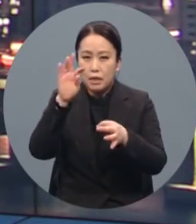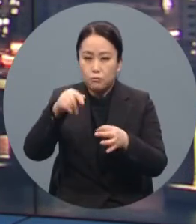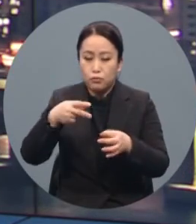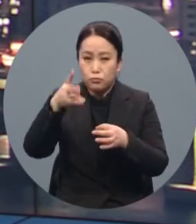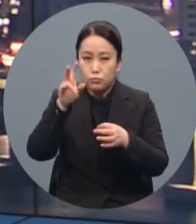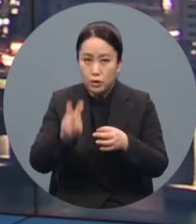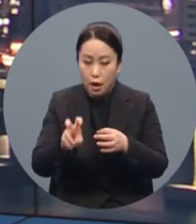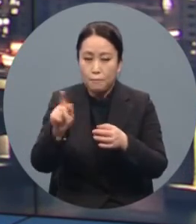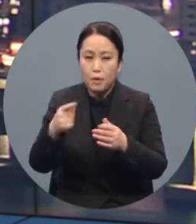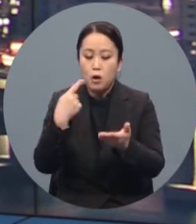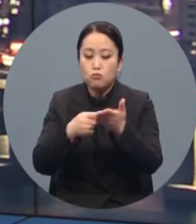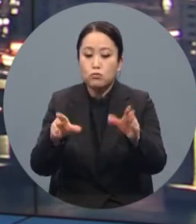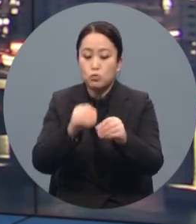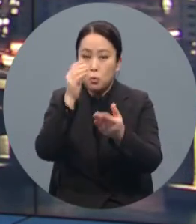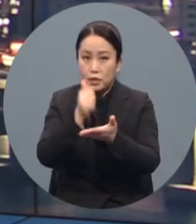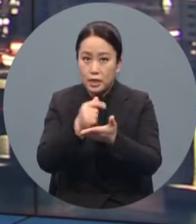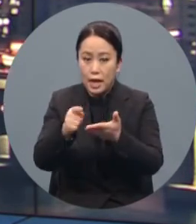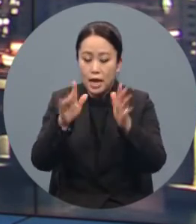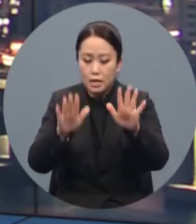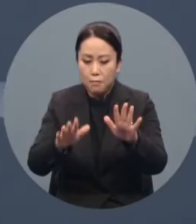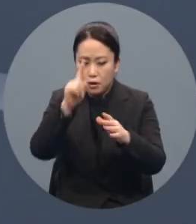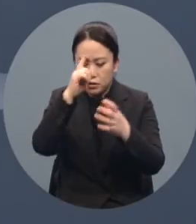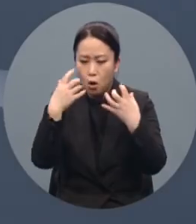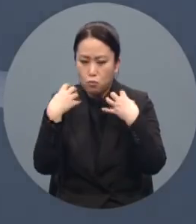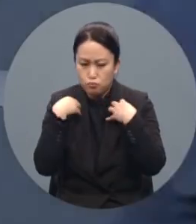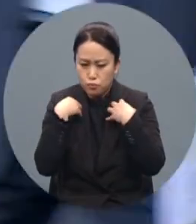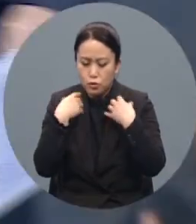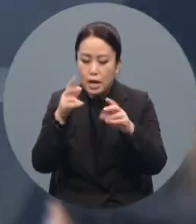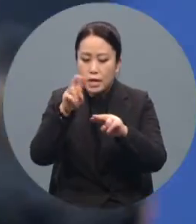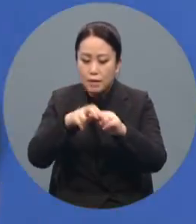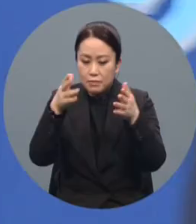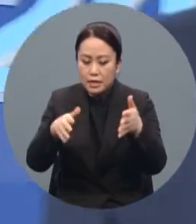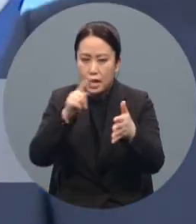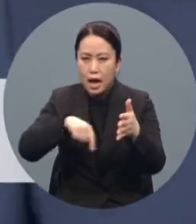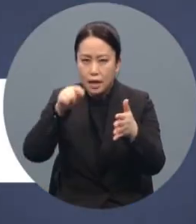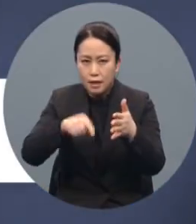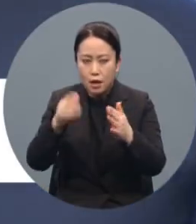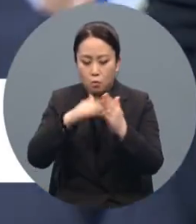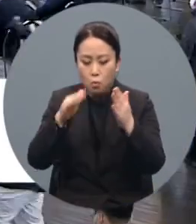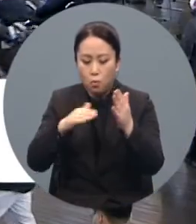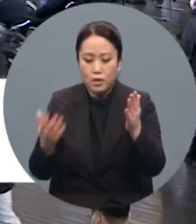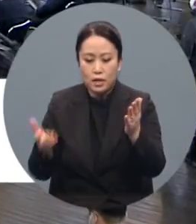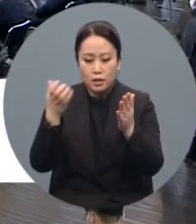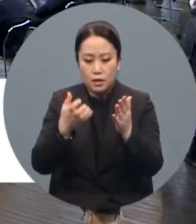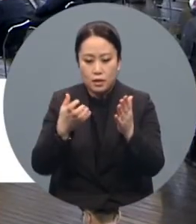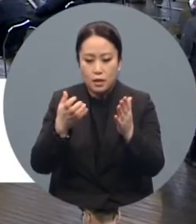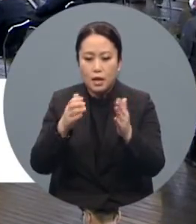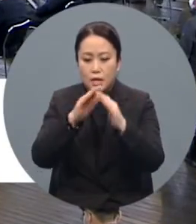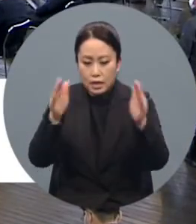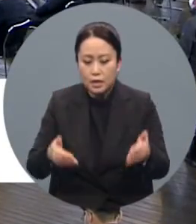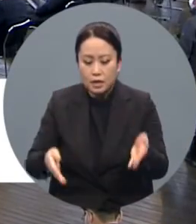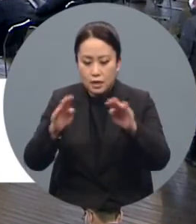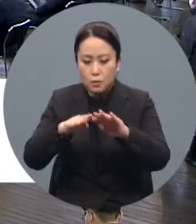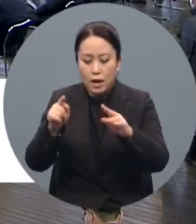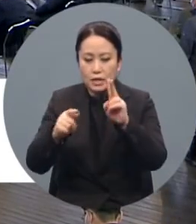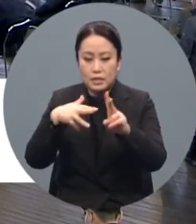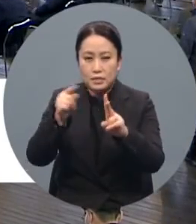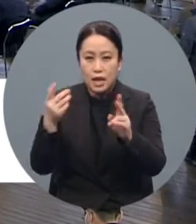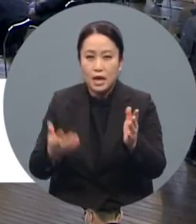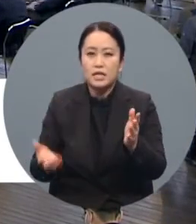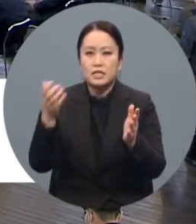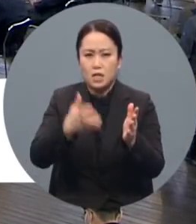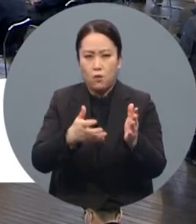김부겸 국무총리가 이번 정부 임기 내에 공공기관 2차 이전이 성사되기 힘들다는 입장을 다시 한번